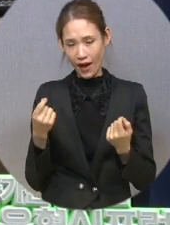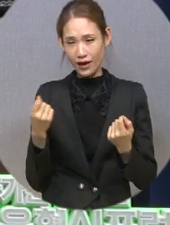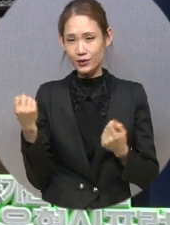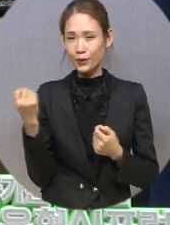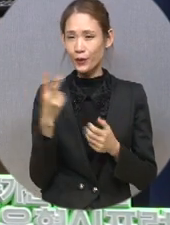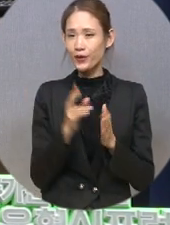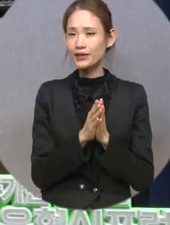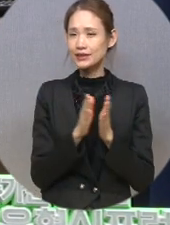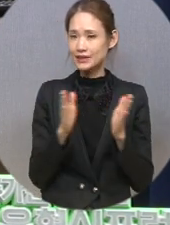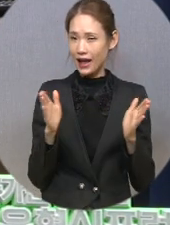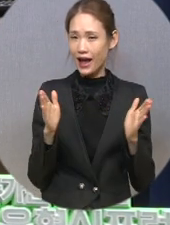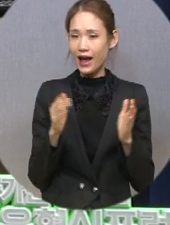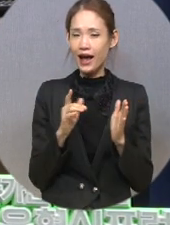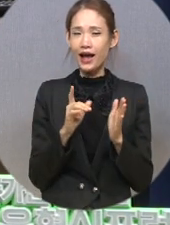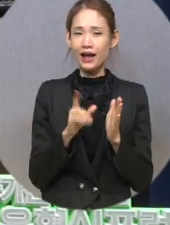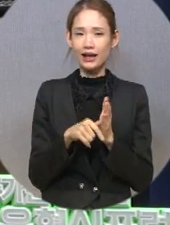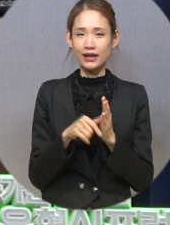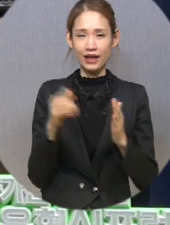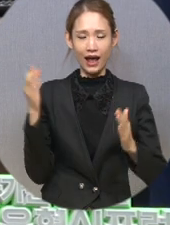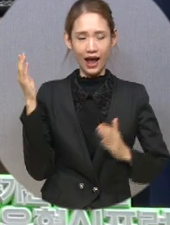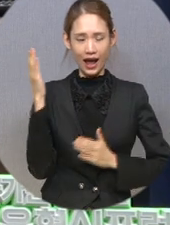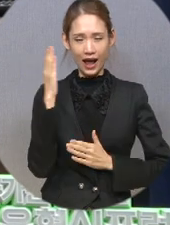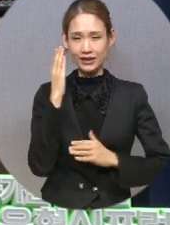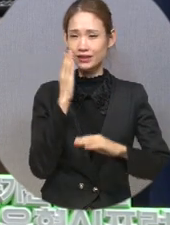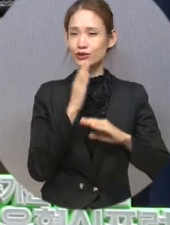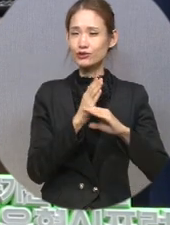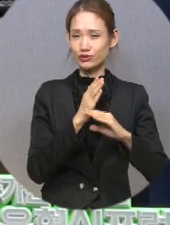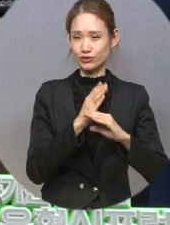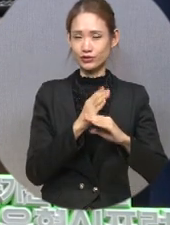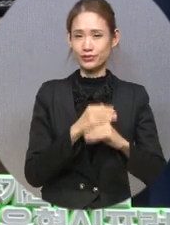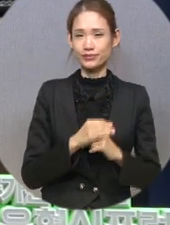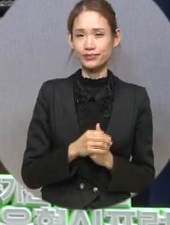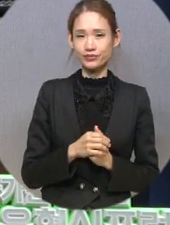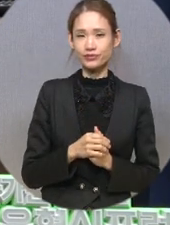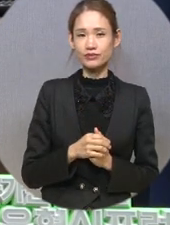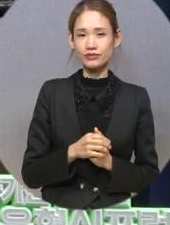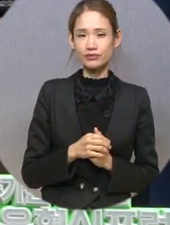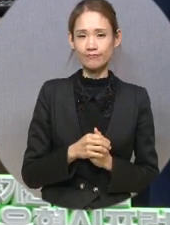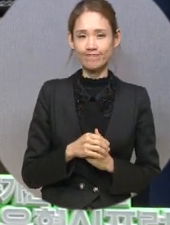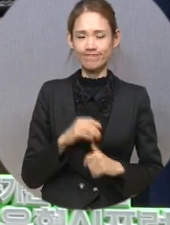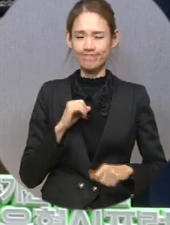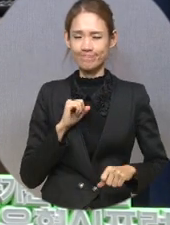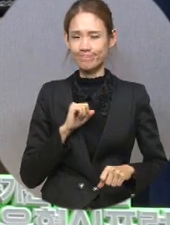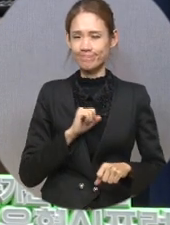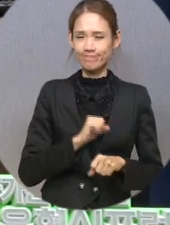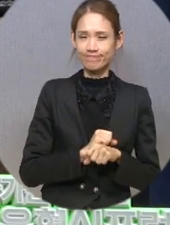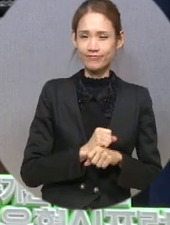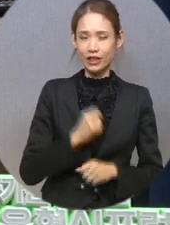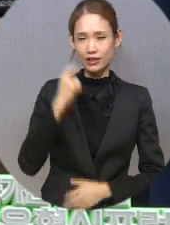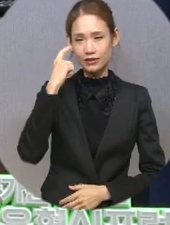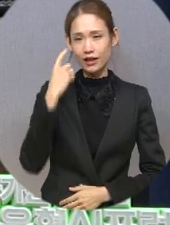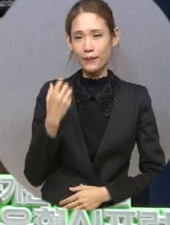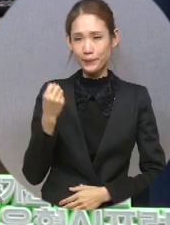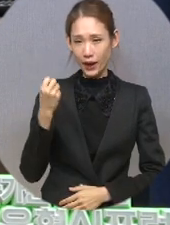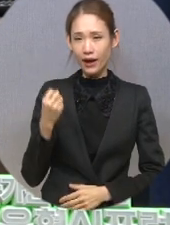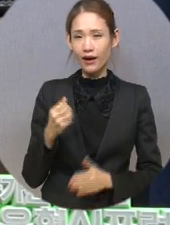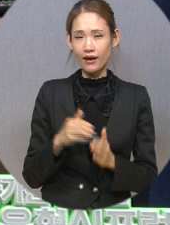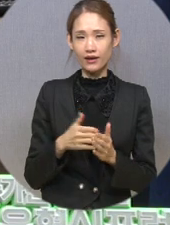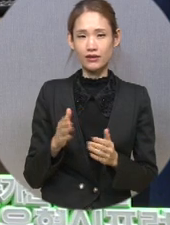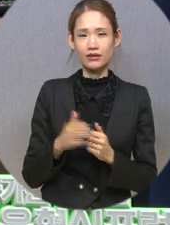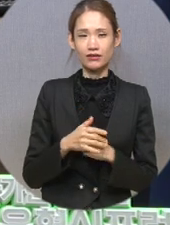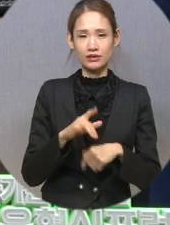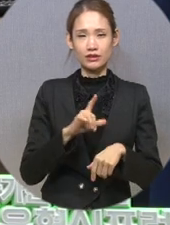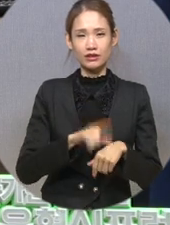때는, 학생 중심에 두고, 잘 하겠다고 얘기를 하죠. 그런데 이제, 시간이